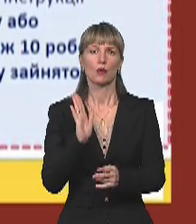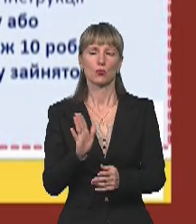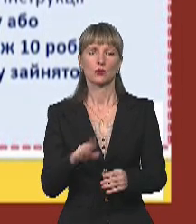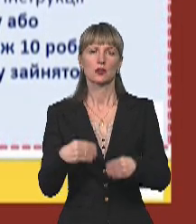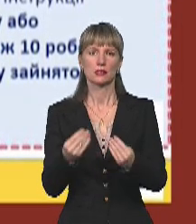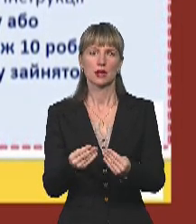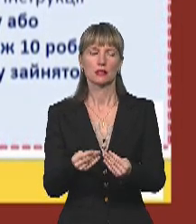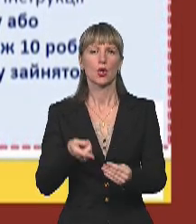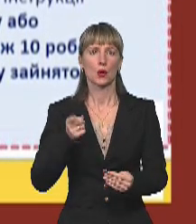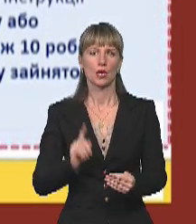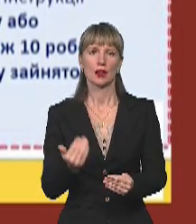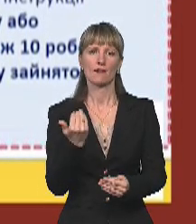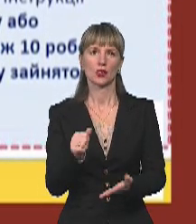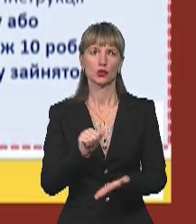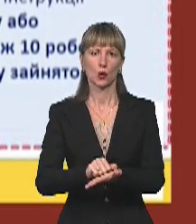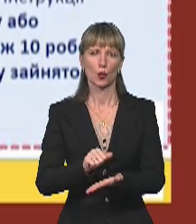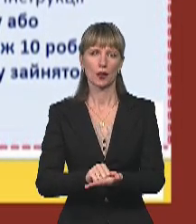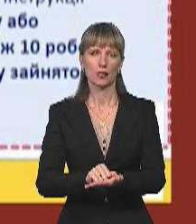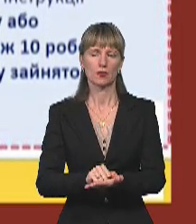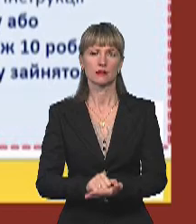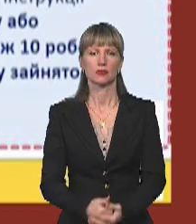подати оригінали ваших документів.